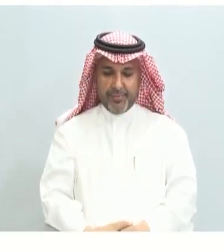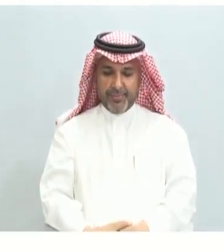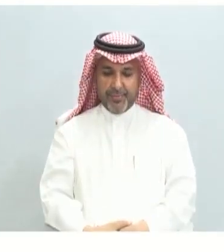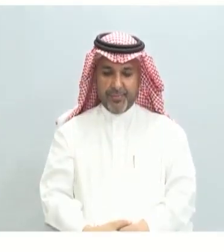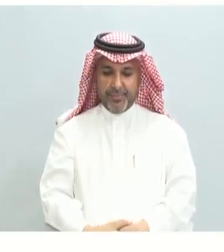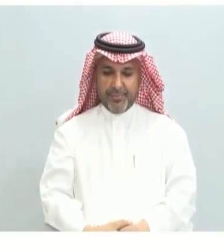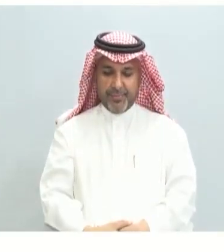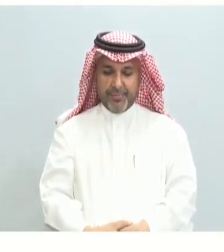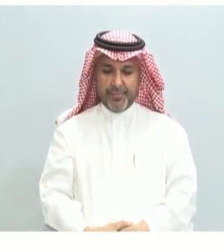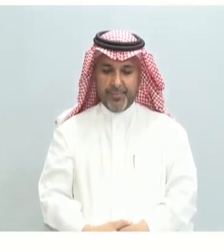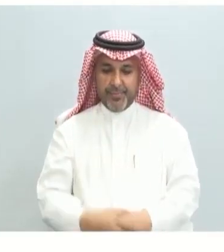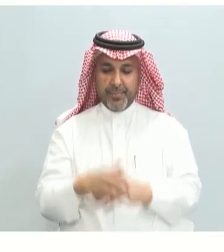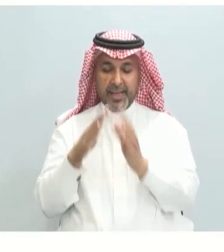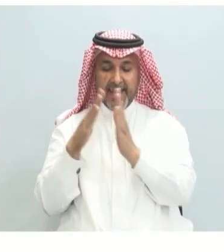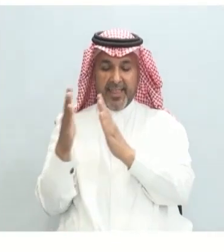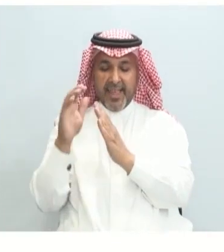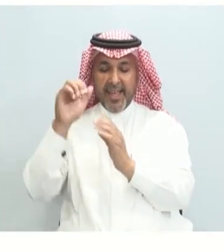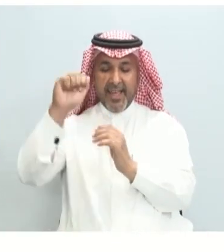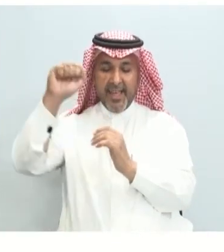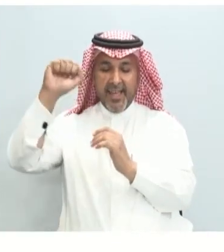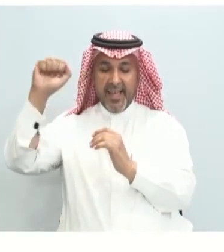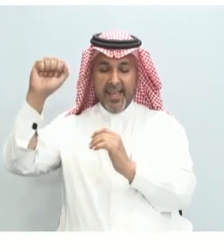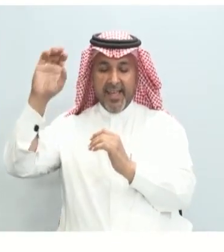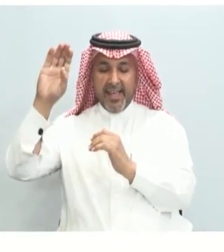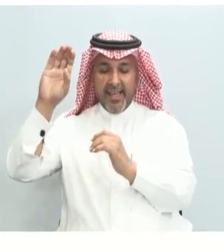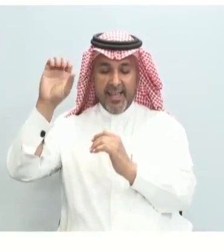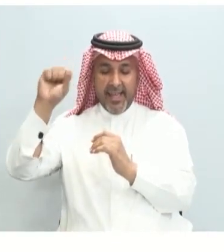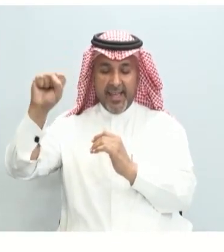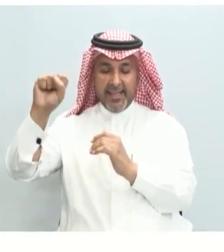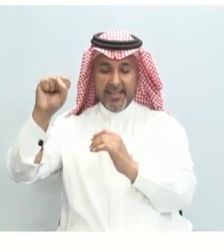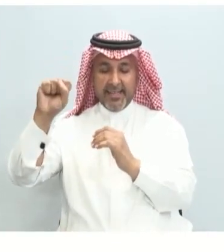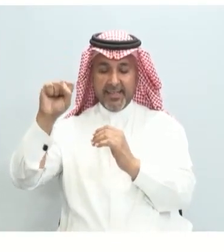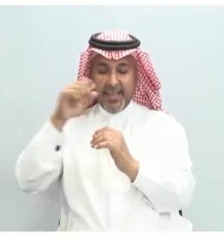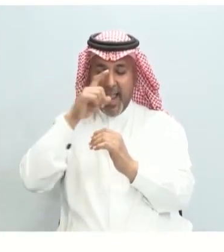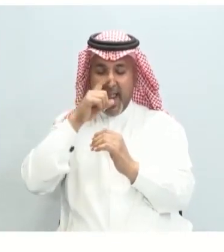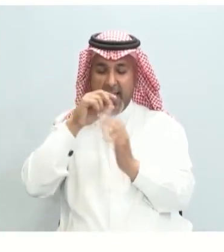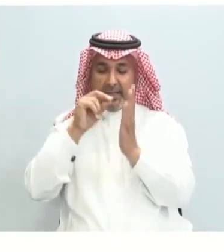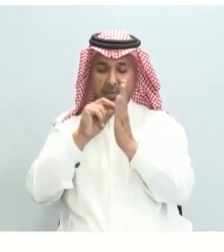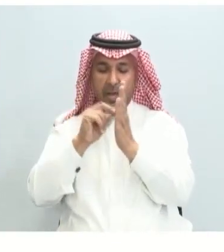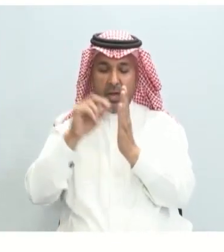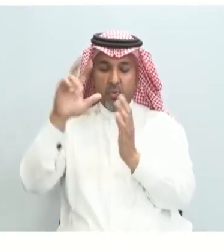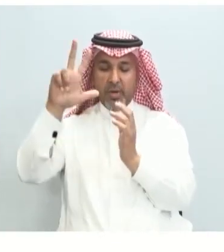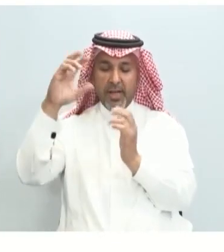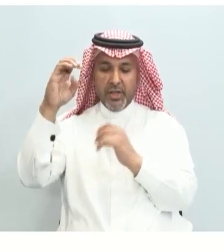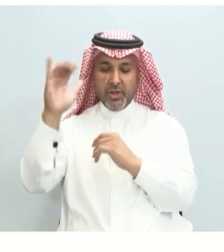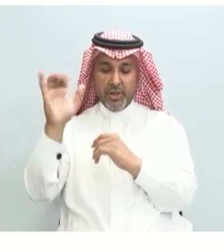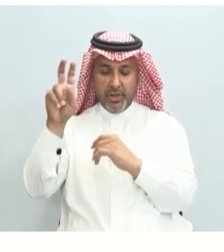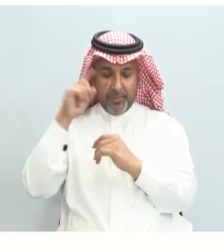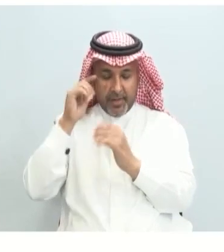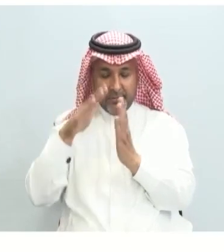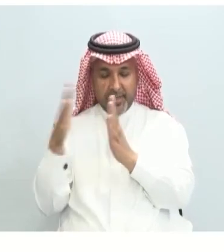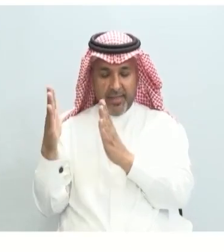الزاويه يعني مقابله لاحدهما فهذا نستخدم قانون الجيب وهنا نستخدم قانون جيب التمام مثل ما تعرفنا في الدروس